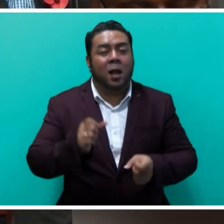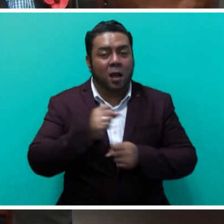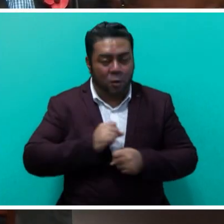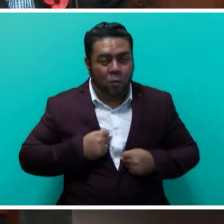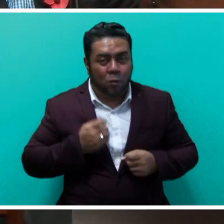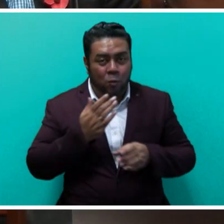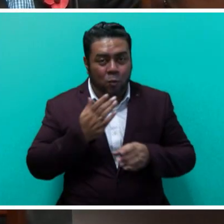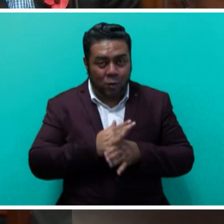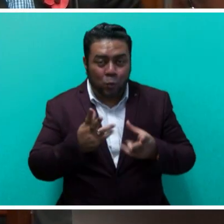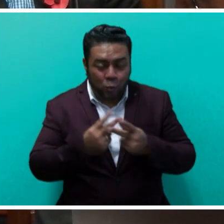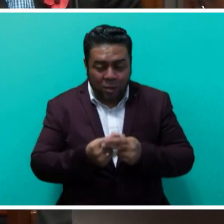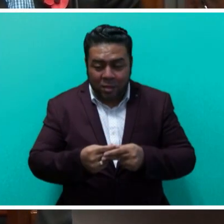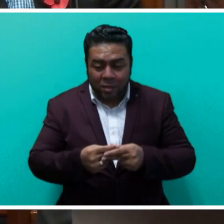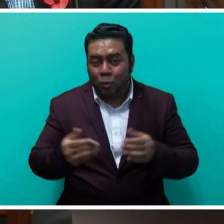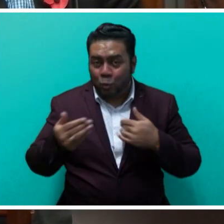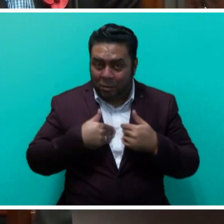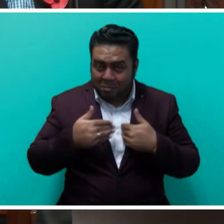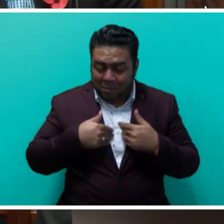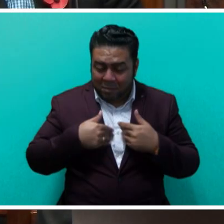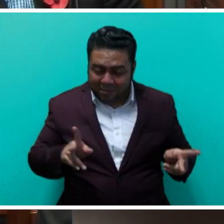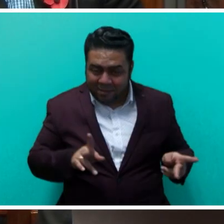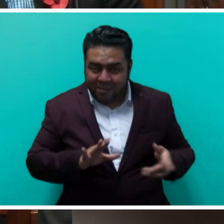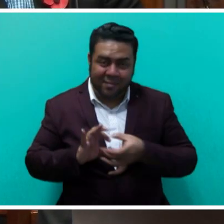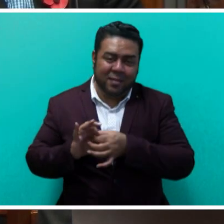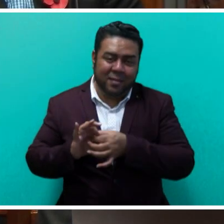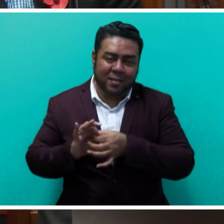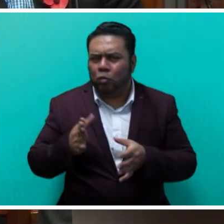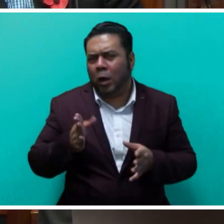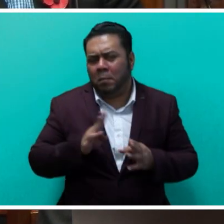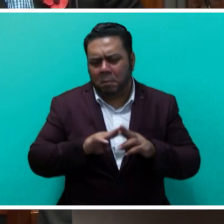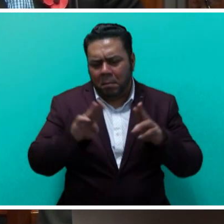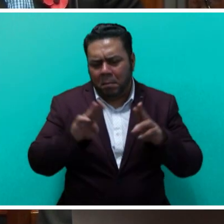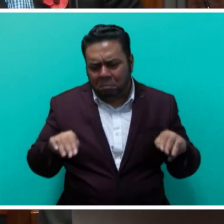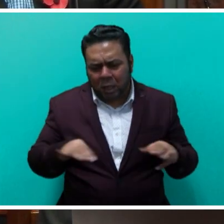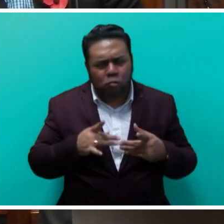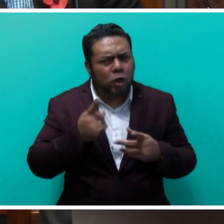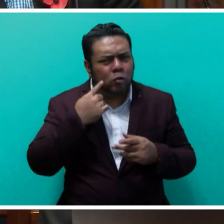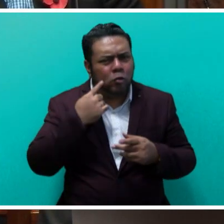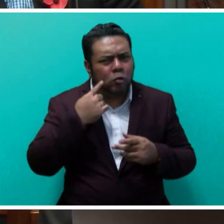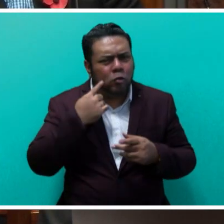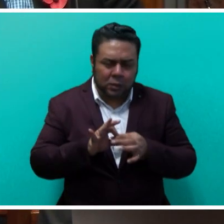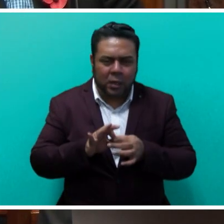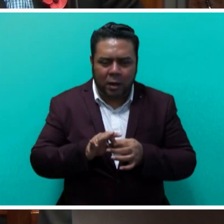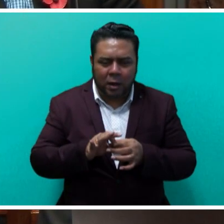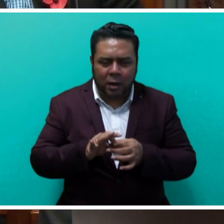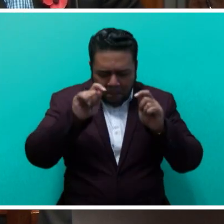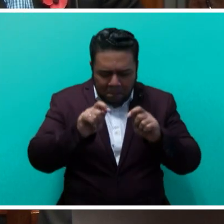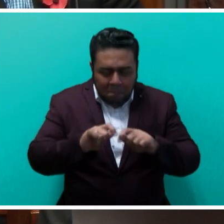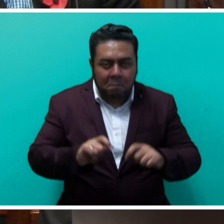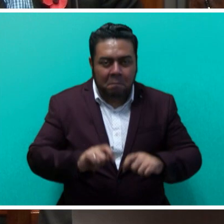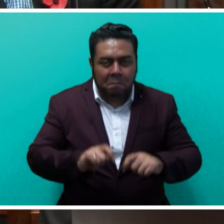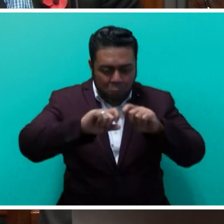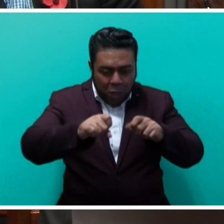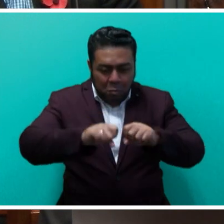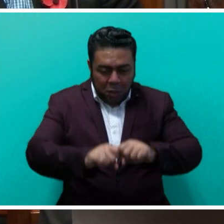kena USP engaravi kina na kena mapetaki waka matai lalai na nonda vosa. E